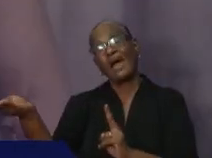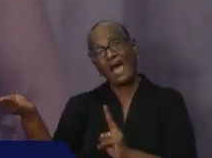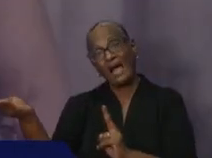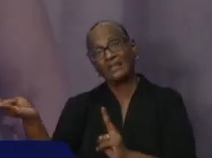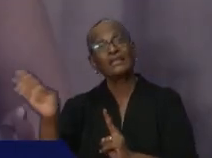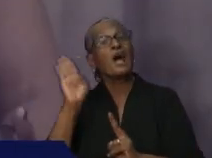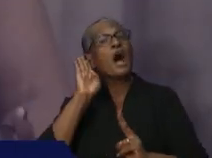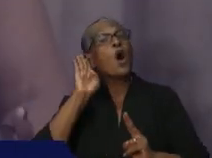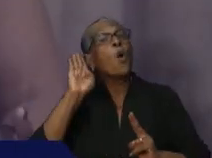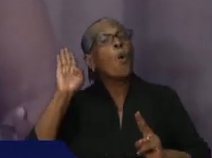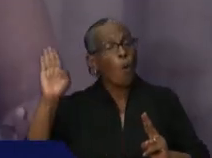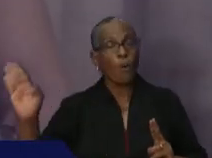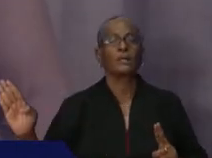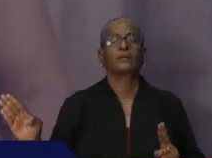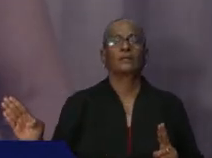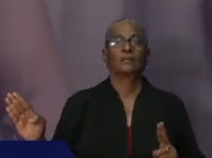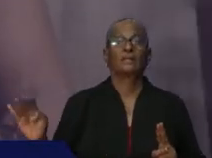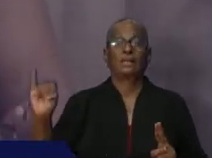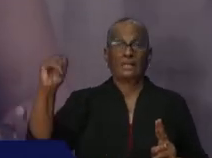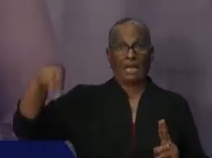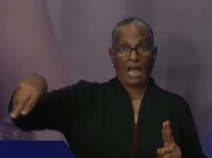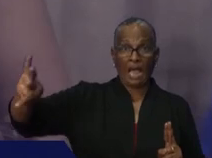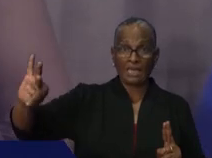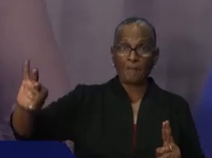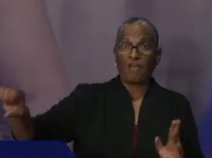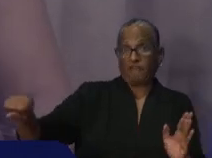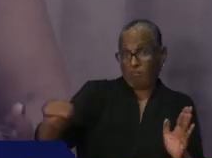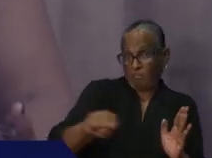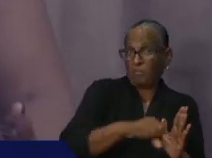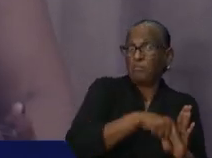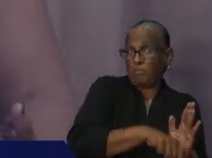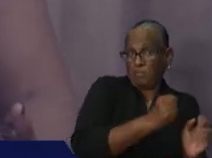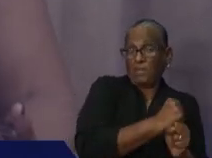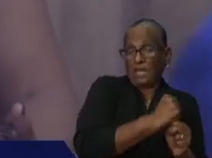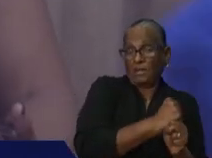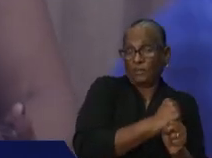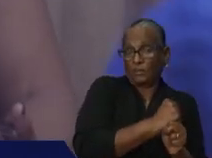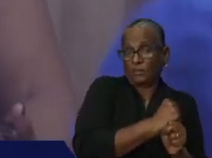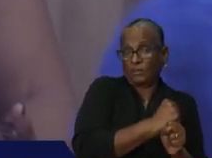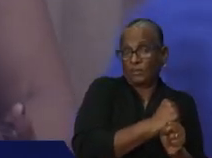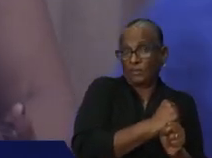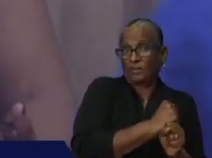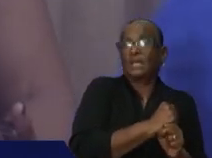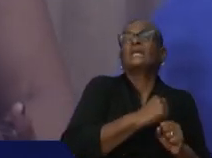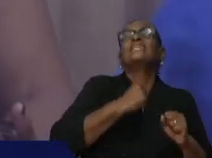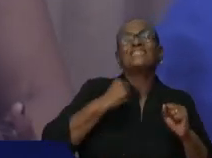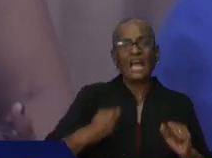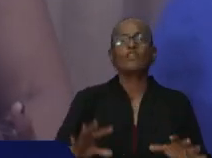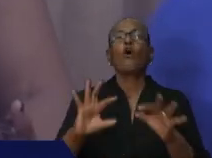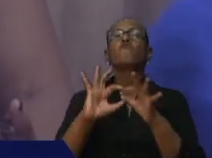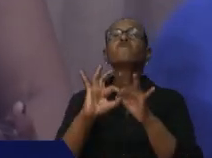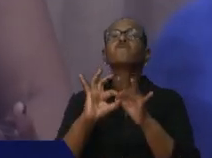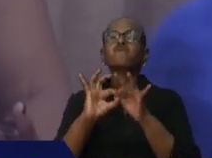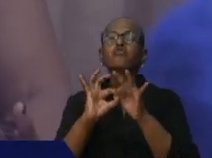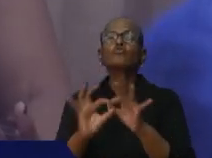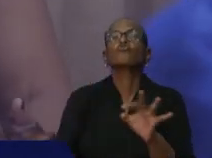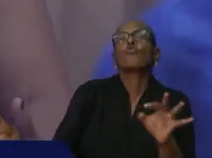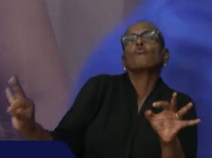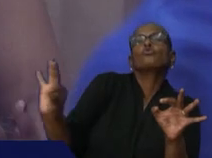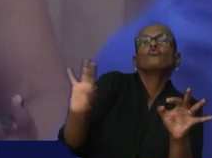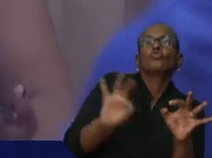gaan horen dat IMF daar betrokken is, gaat dat vertrouwen vergroten. Hey,